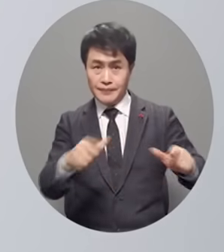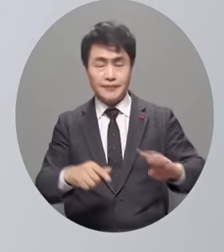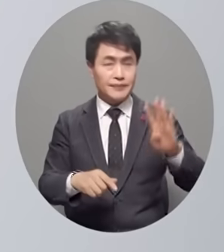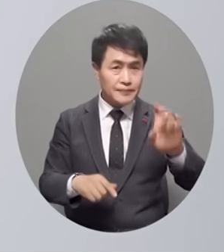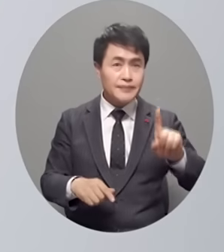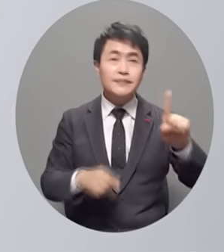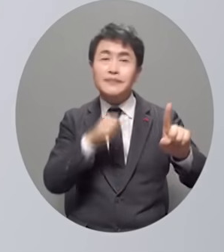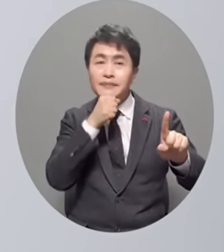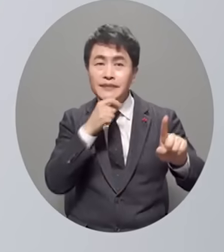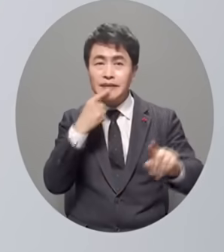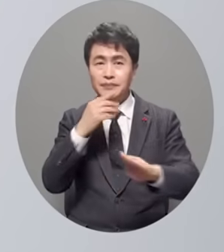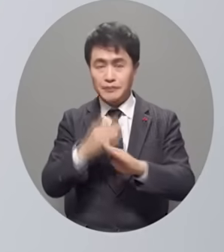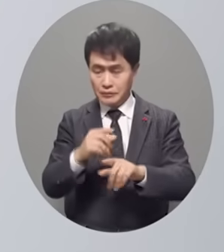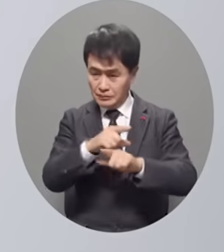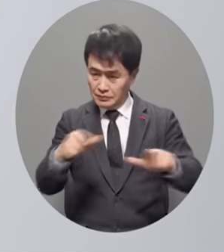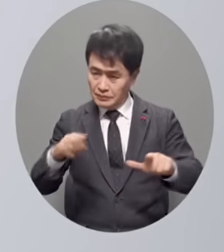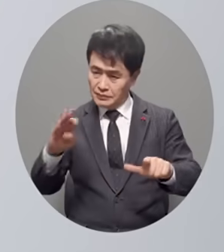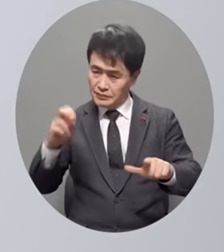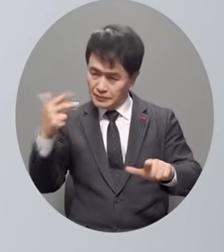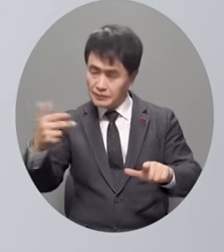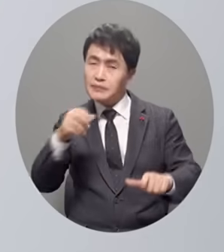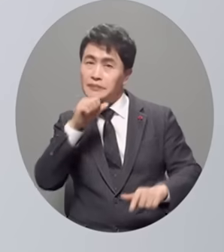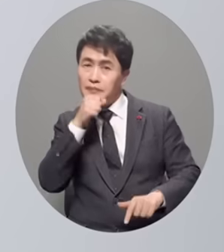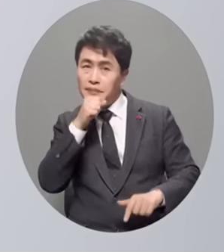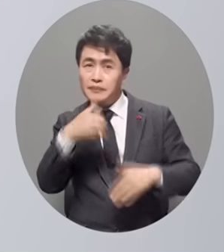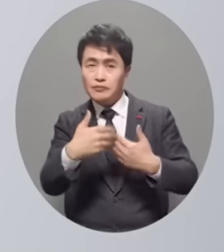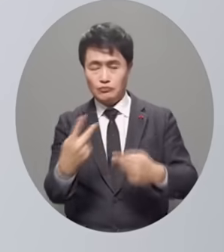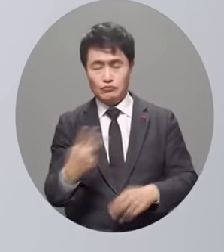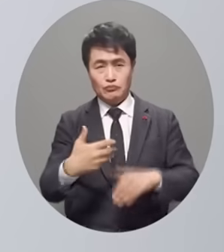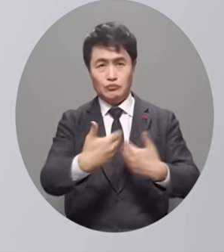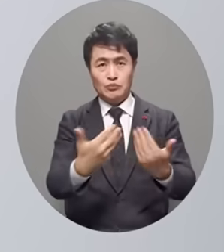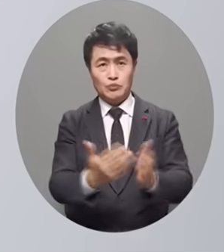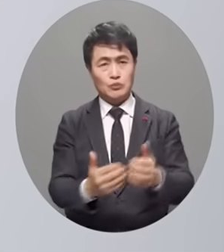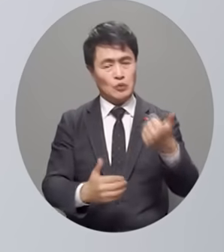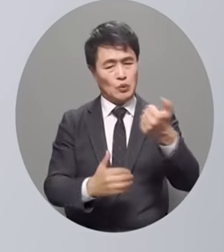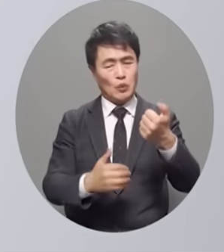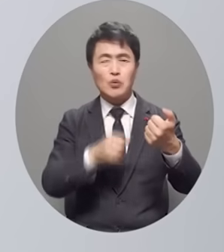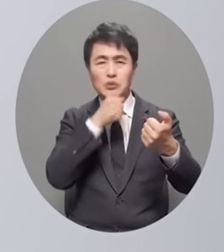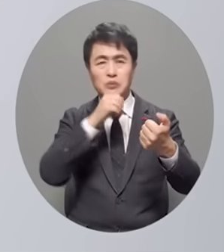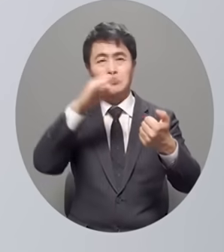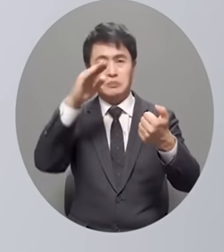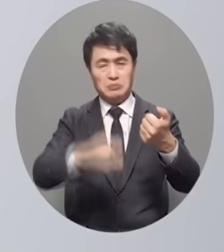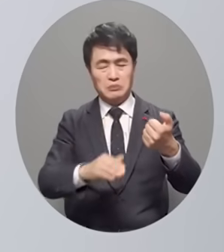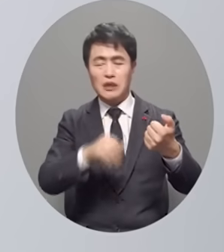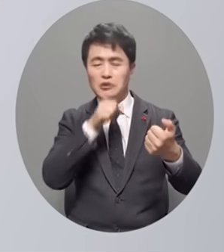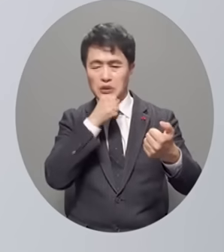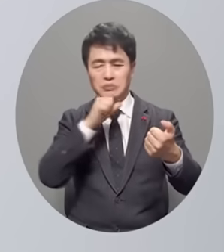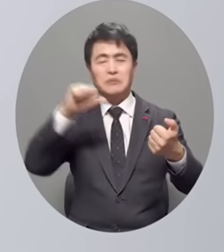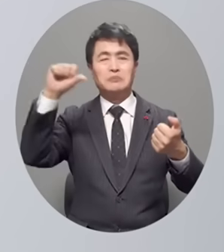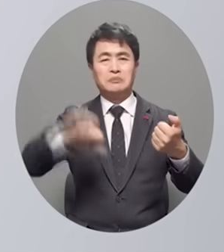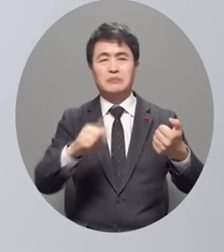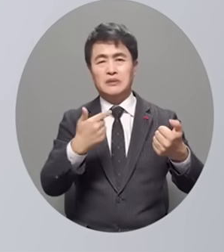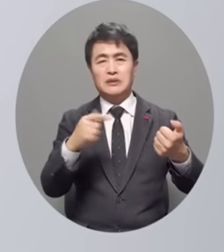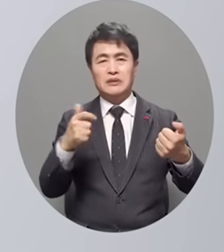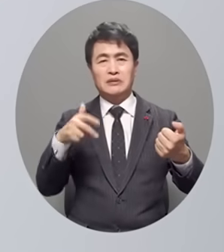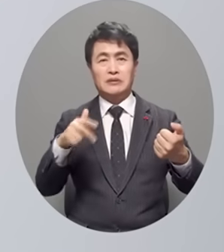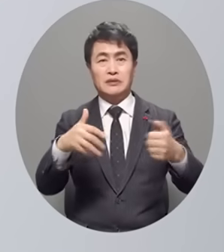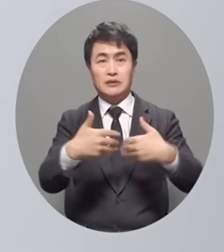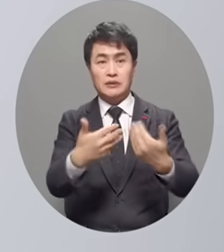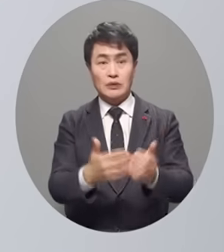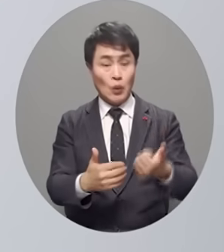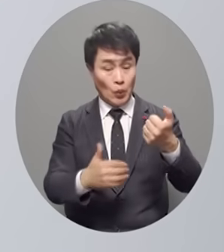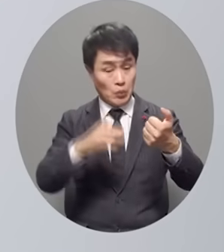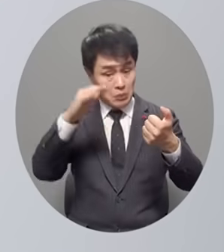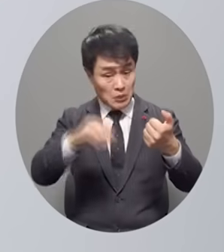41점, 민주당 평균 47점으로 양당 모두 50점 이하 낙제점을 받았습니다. 50점